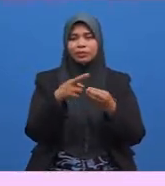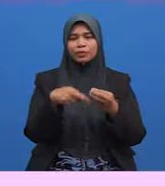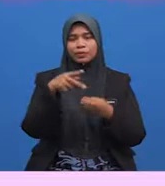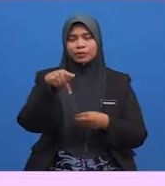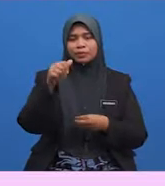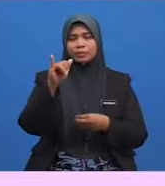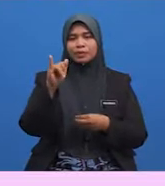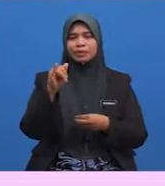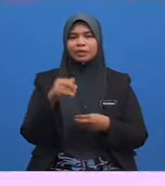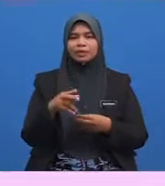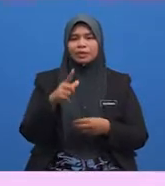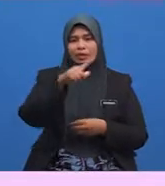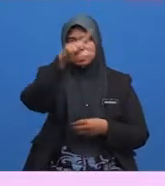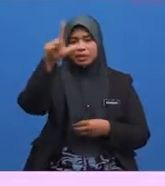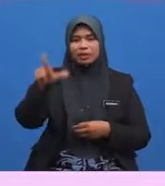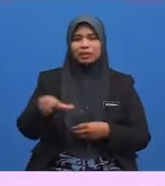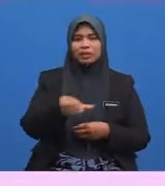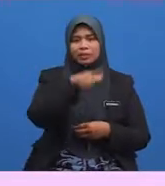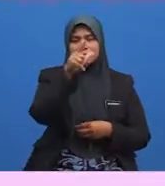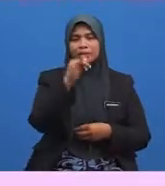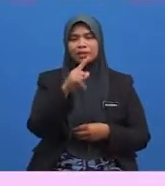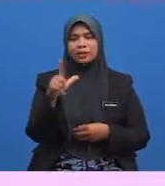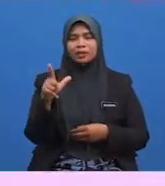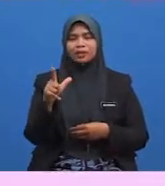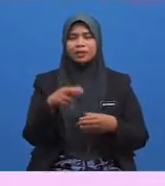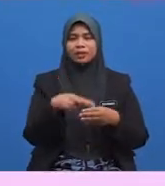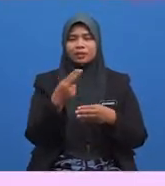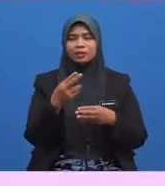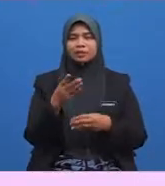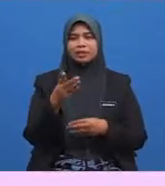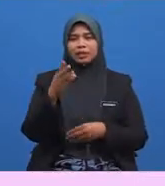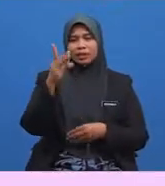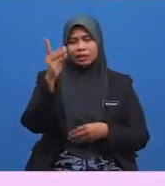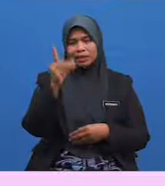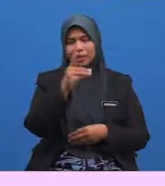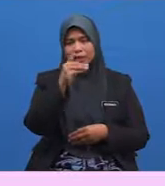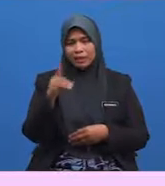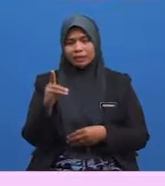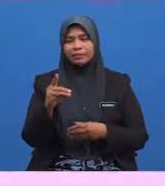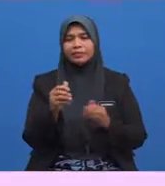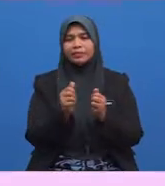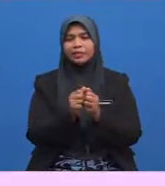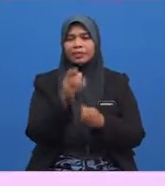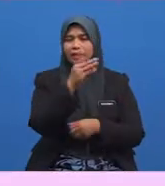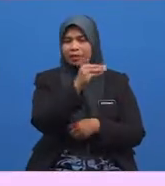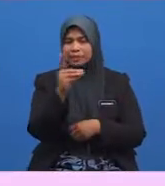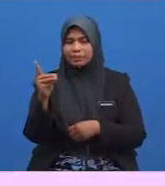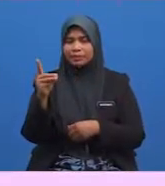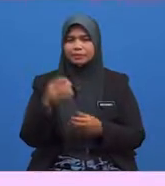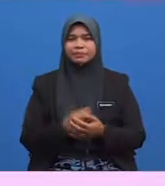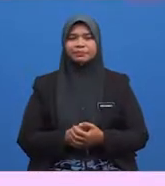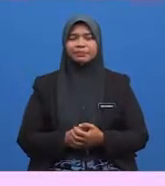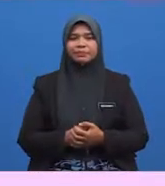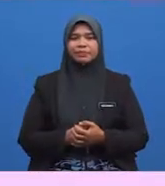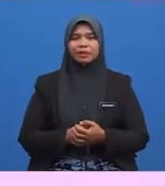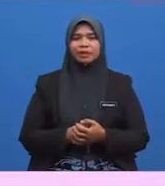Lilitan ialah hasil darab pi dengan diameter. Seterusnya, diketahui